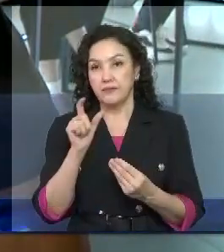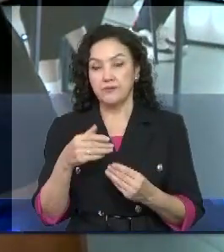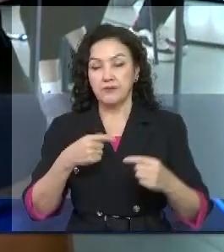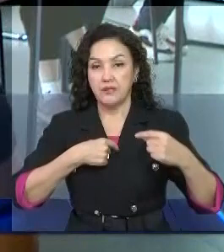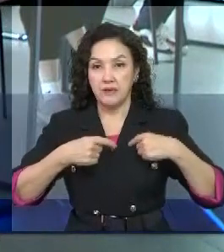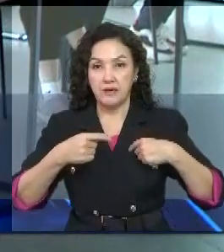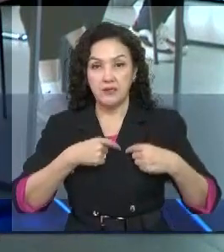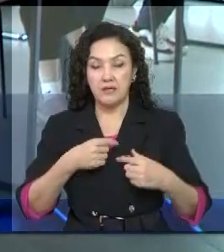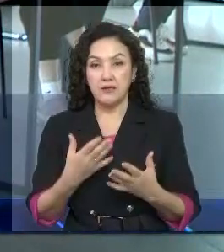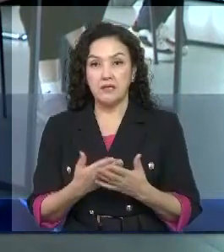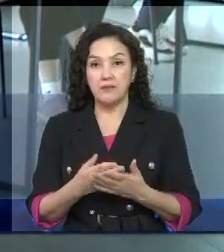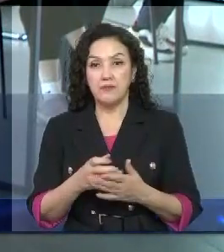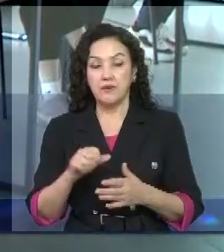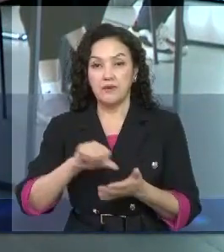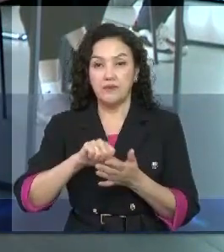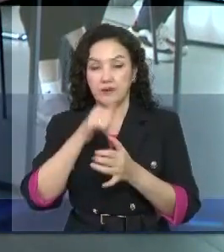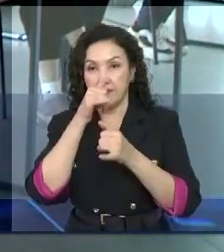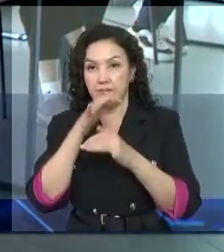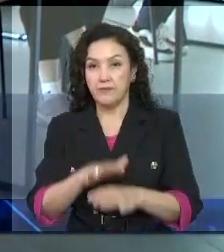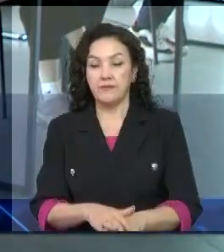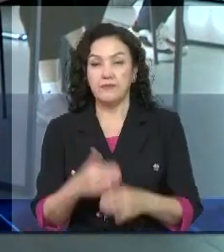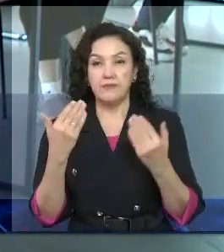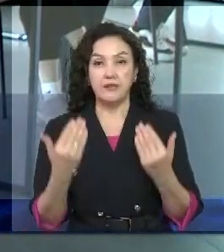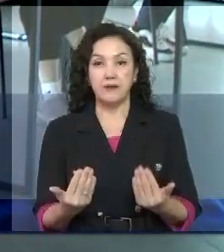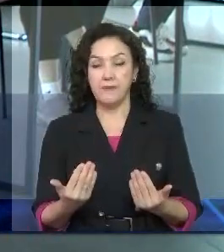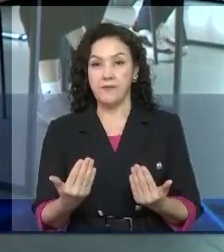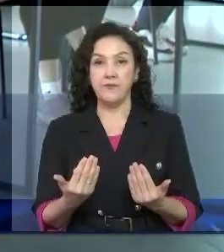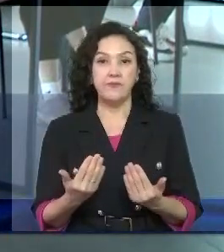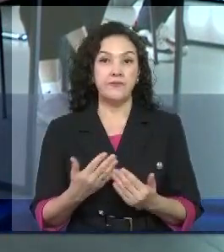алып, турнирлерге қатыса алмай қалды. Биыл